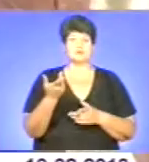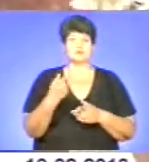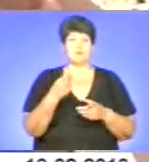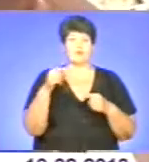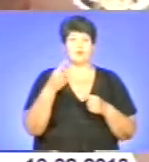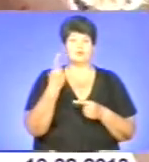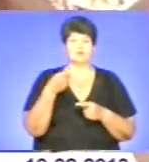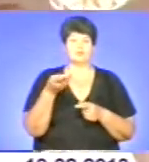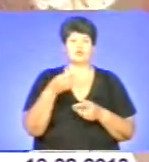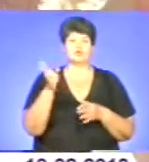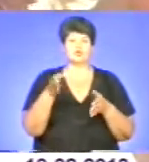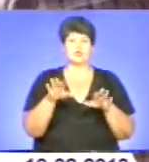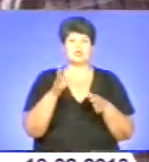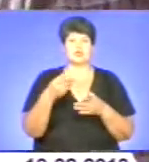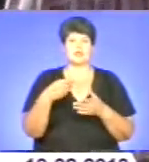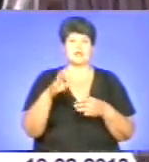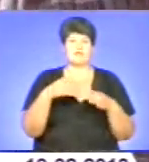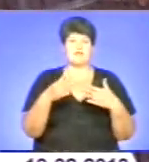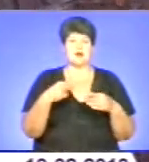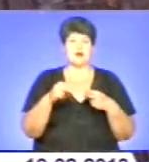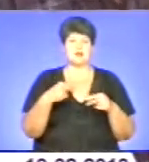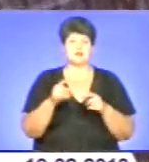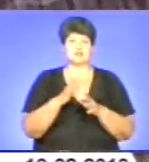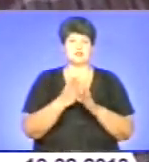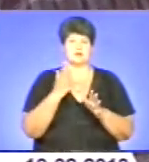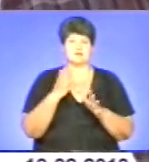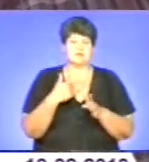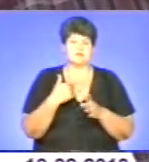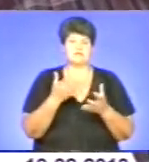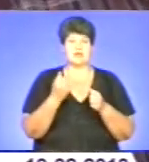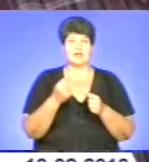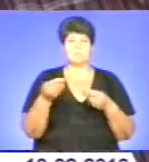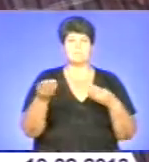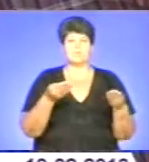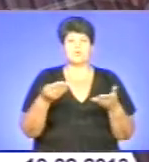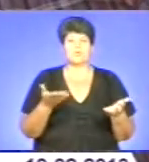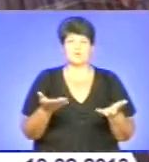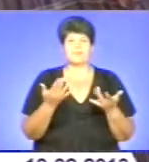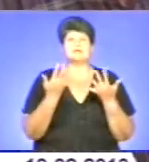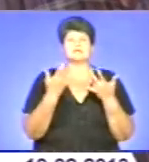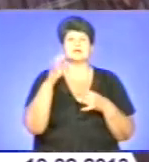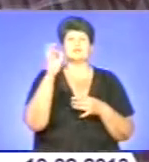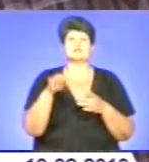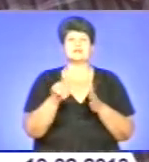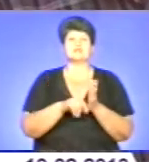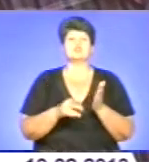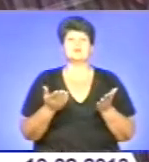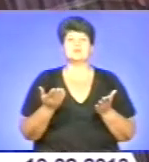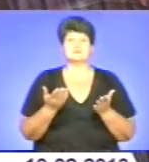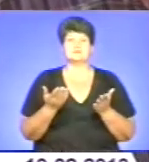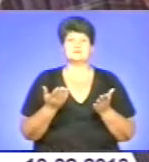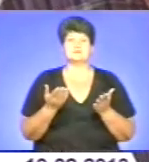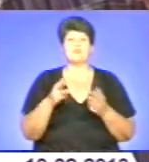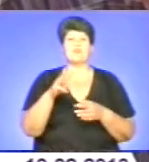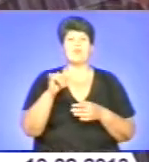скоріше піде черга щоб не дуже довгосновному взяли муку і все А яки скільки відсотків дешевше ну